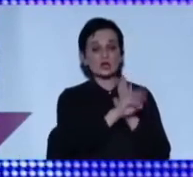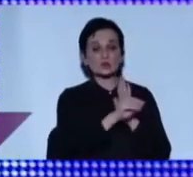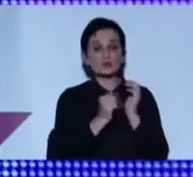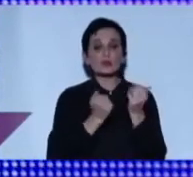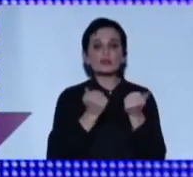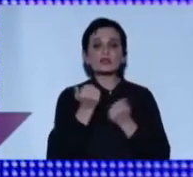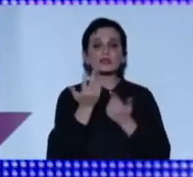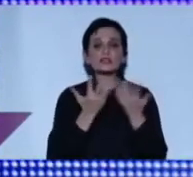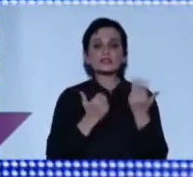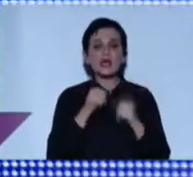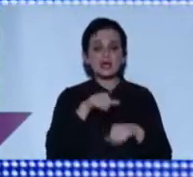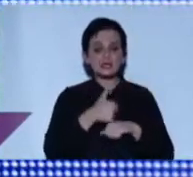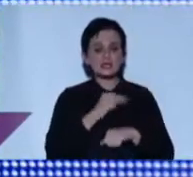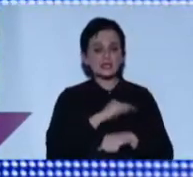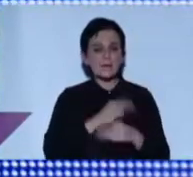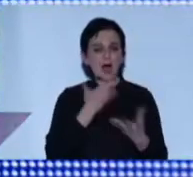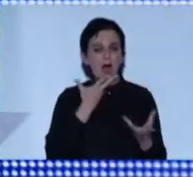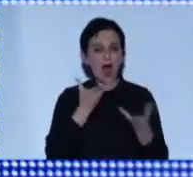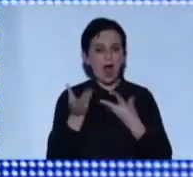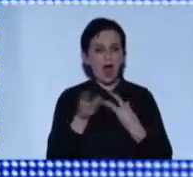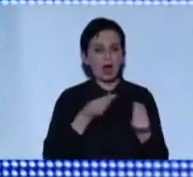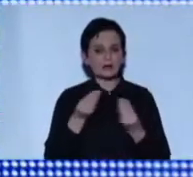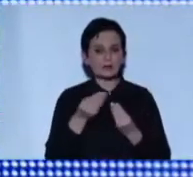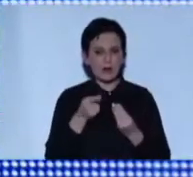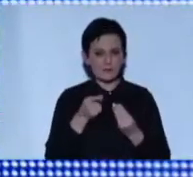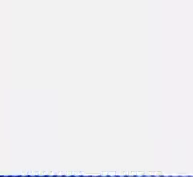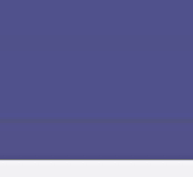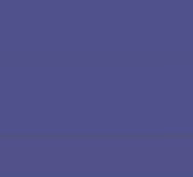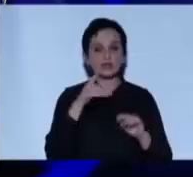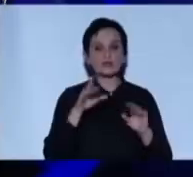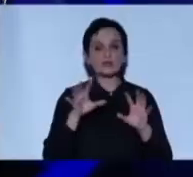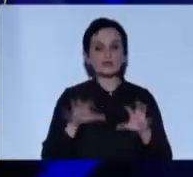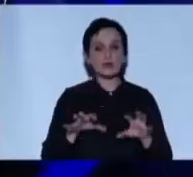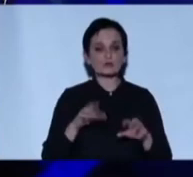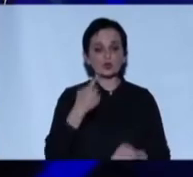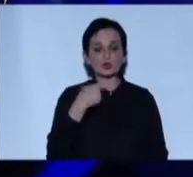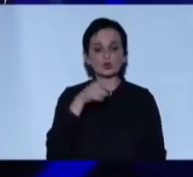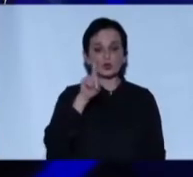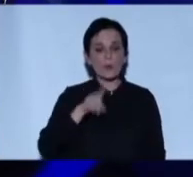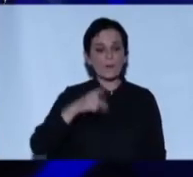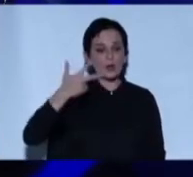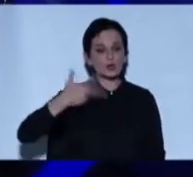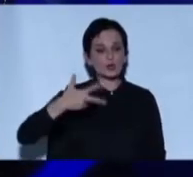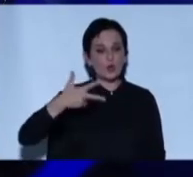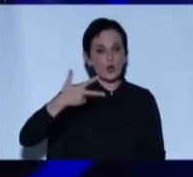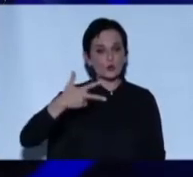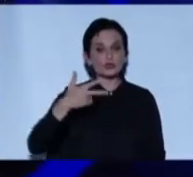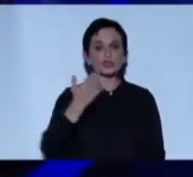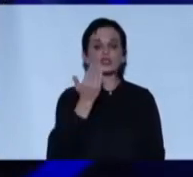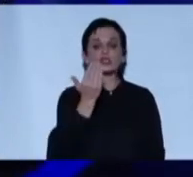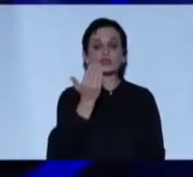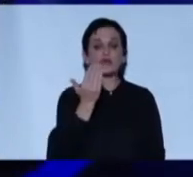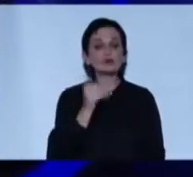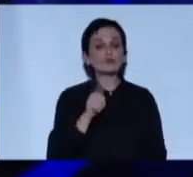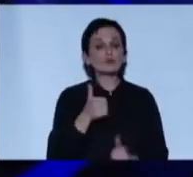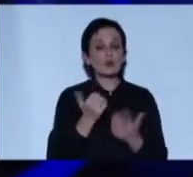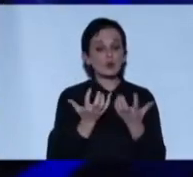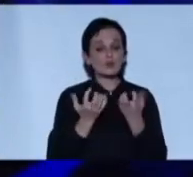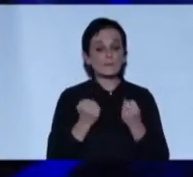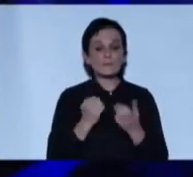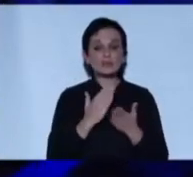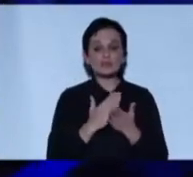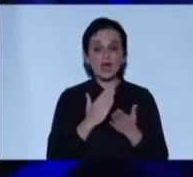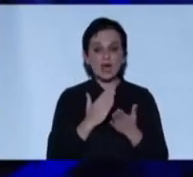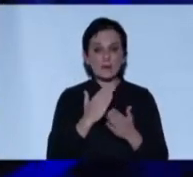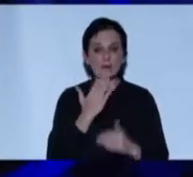დეპარტამენტი აყალბებს ინფორმაციას და დაანჩეს ნახოთ ლაივს. ბატონ გიორგი, როგორი საგარეო და სამეზობლო პოლიტიკა არის თქვენთვის მისაღები